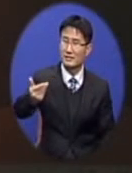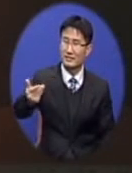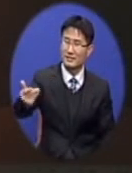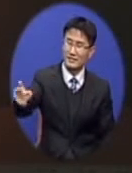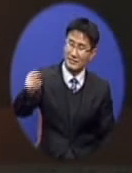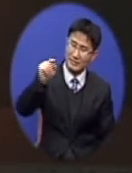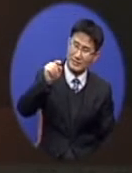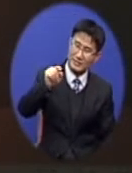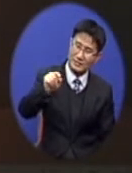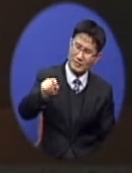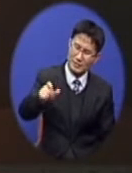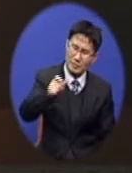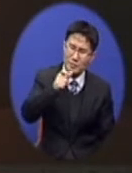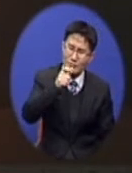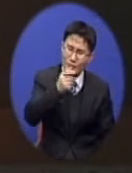흘러가는